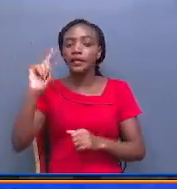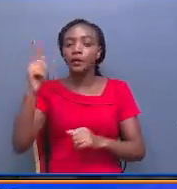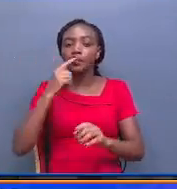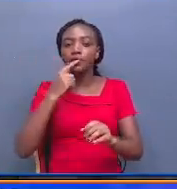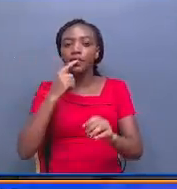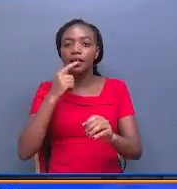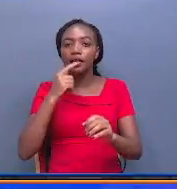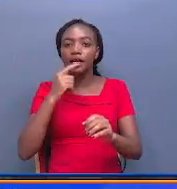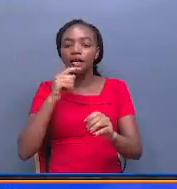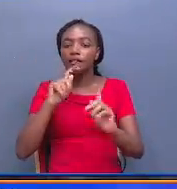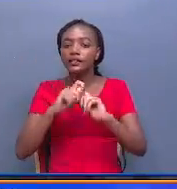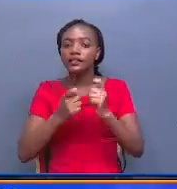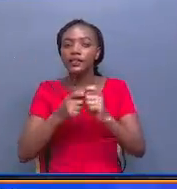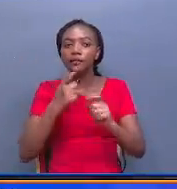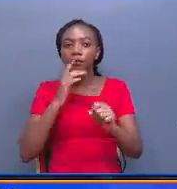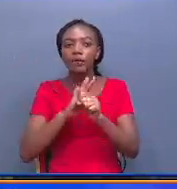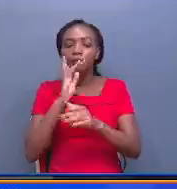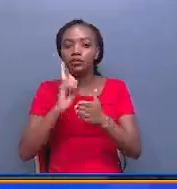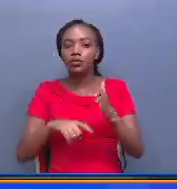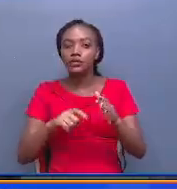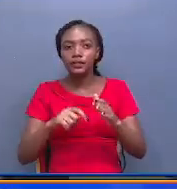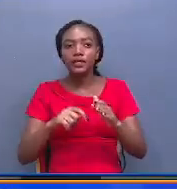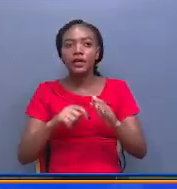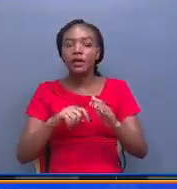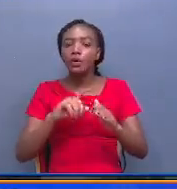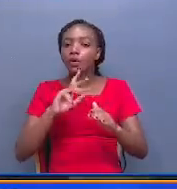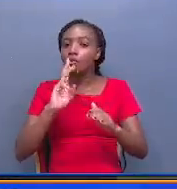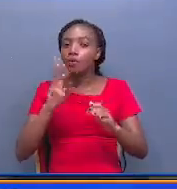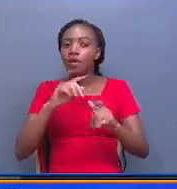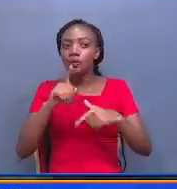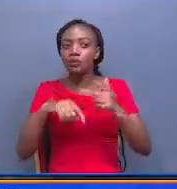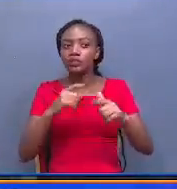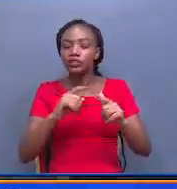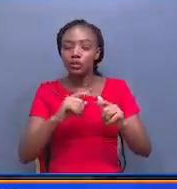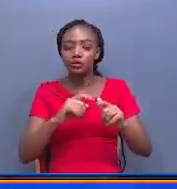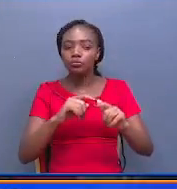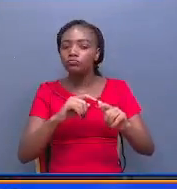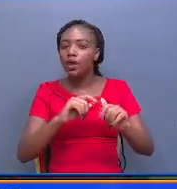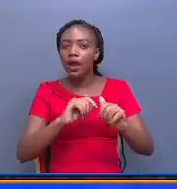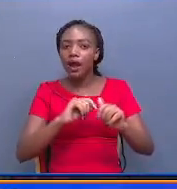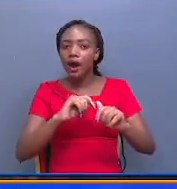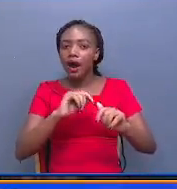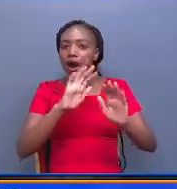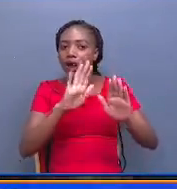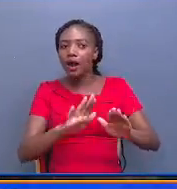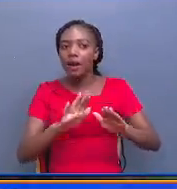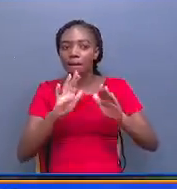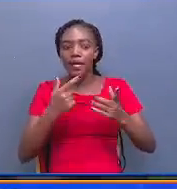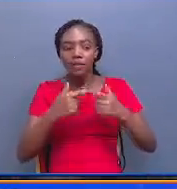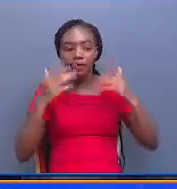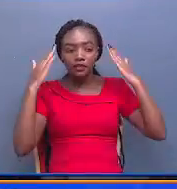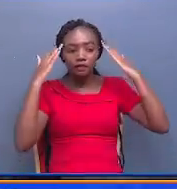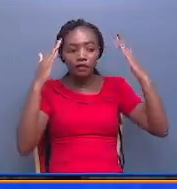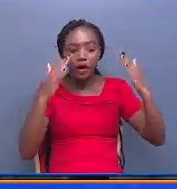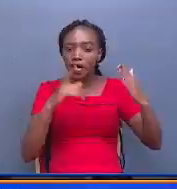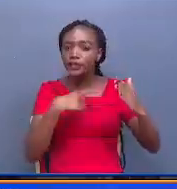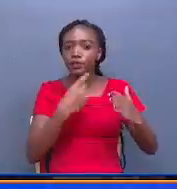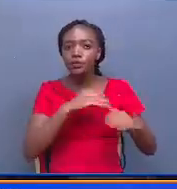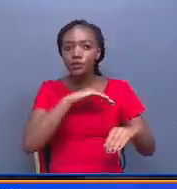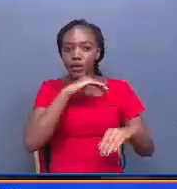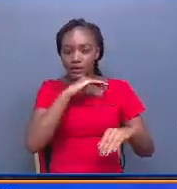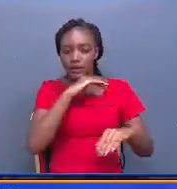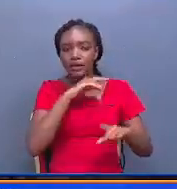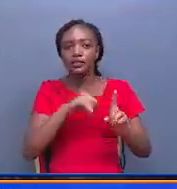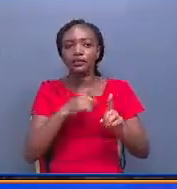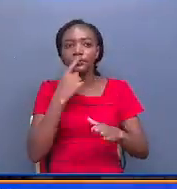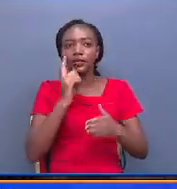to conduct a smear campaign against Mother Karua, terming her as their daughter, but their focus will be on the Azimio flag bearer, whom they say